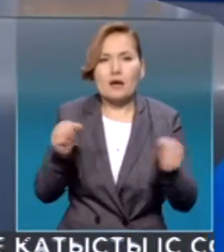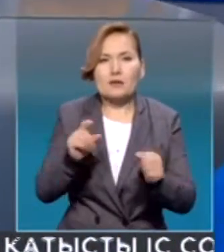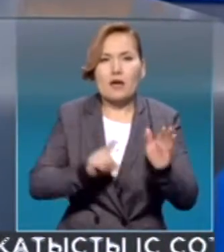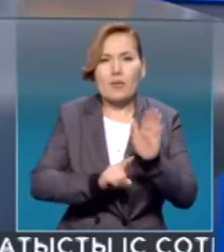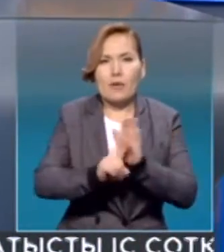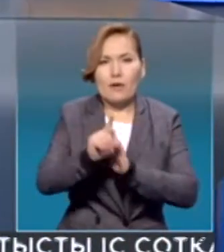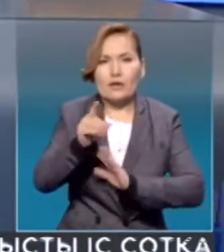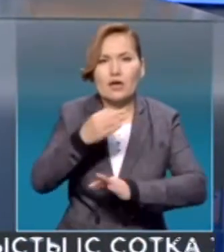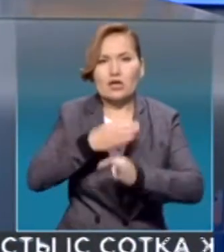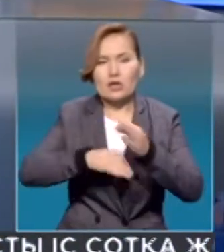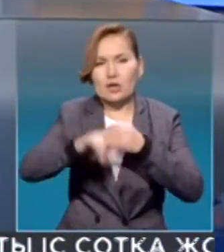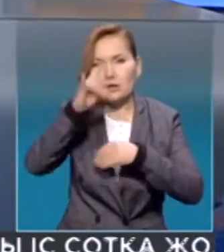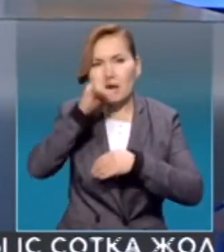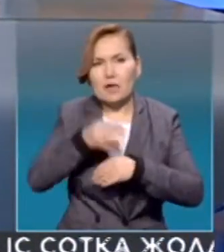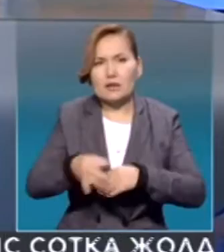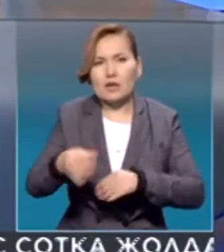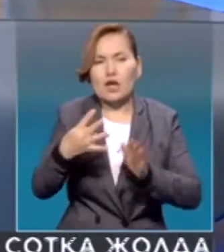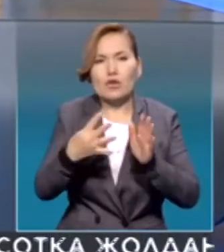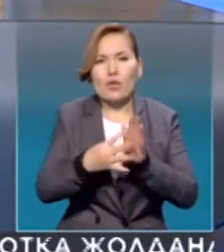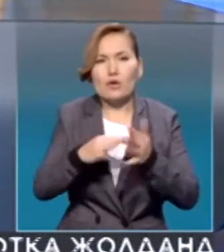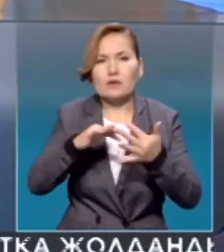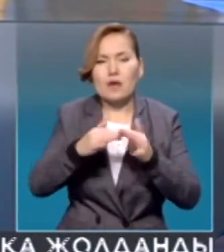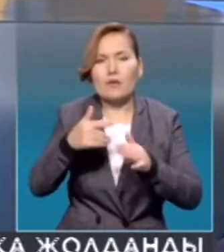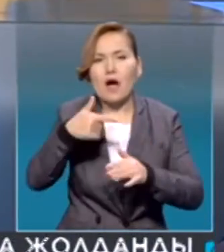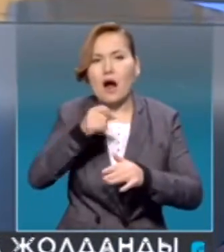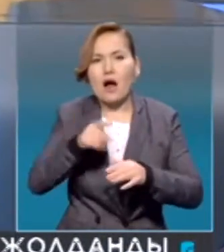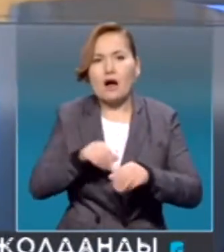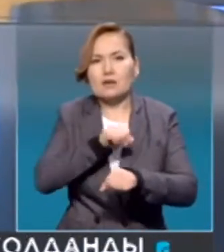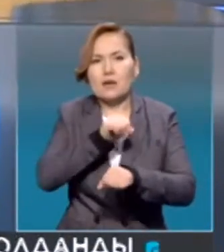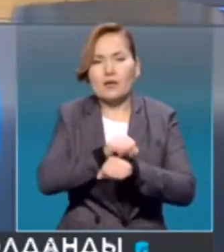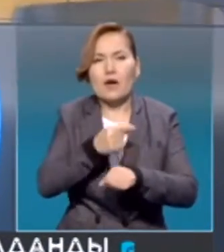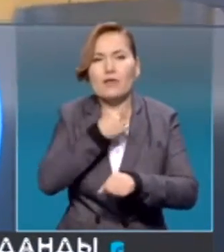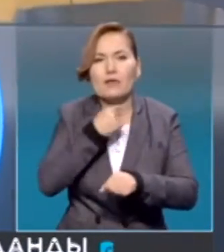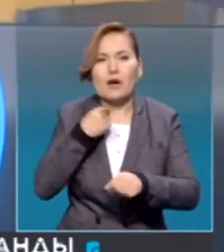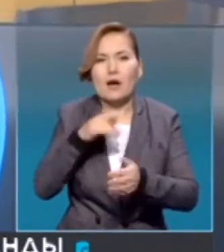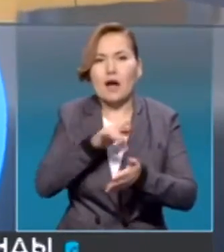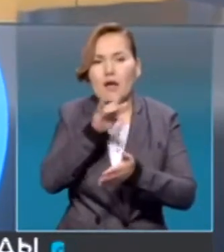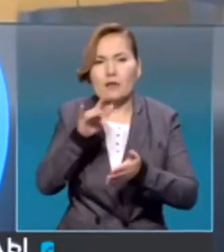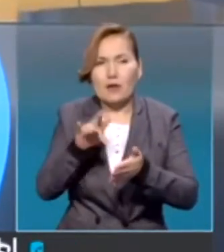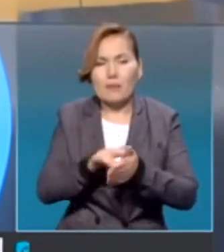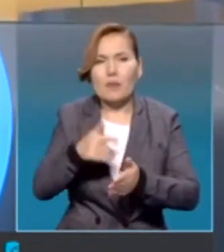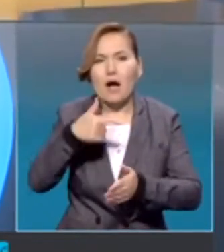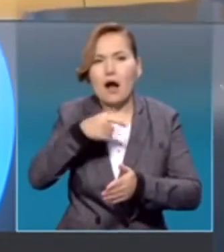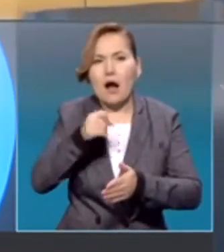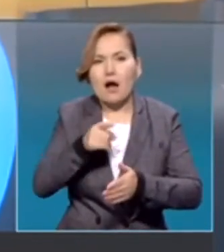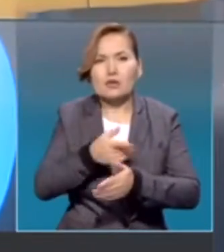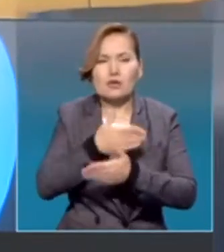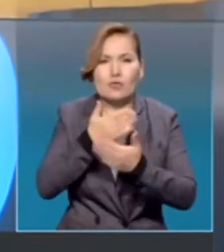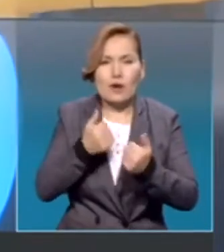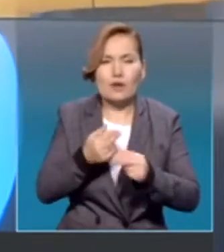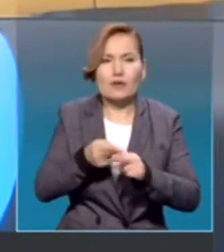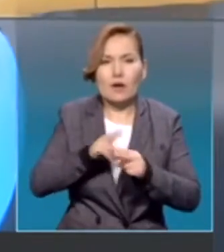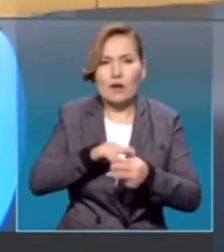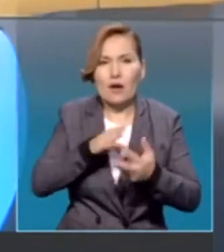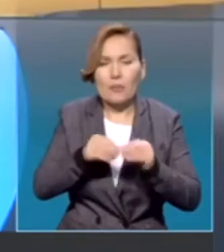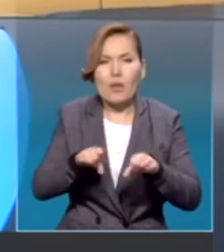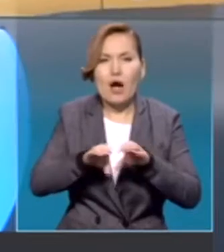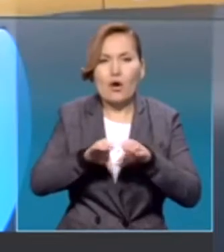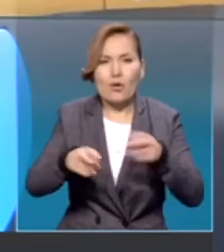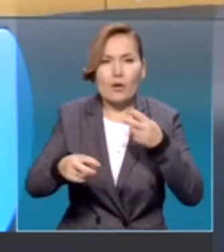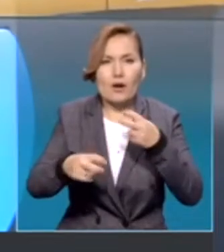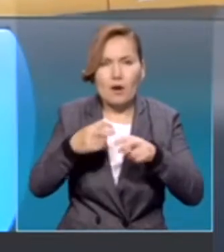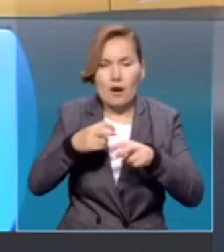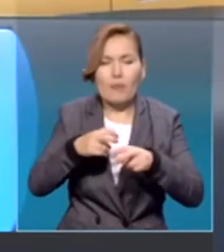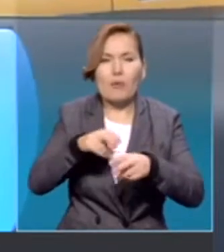Шыгыс Казакстанда 9 ауылга газ берүү токтоду. Талдыорган каласынын да бир бөлүгү көгүлдүр отунсуз калды. Эки жагдайда да кубурда акоо